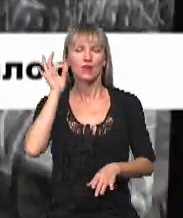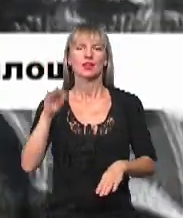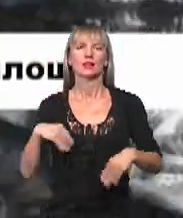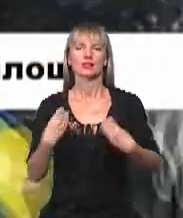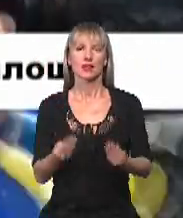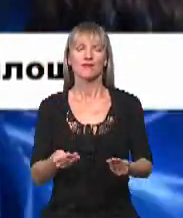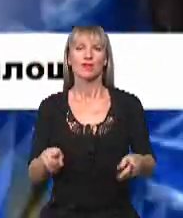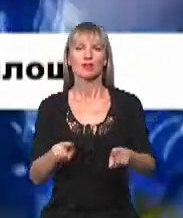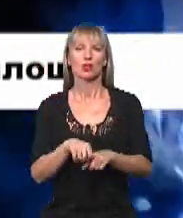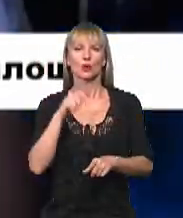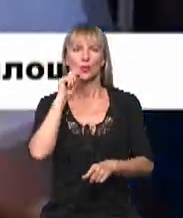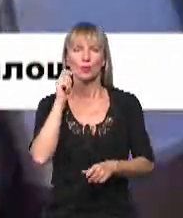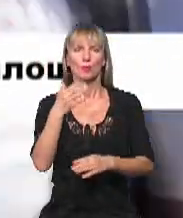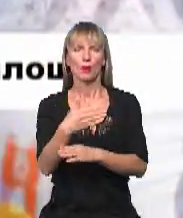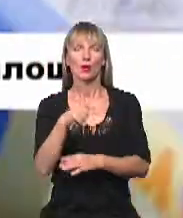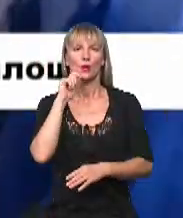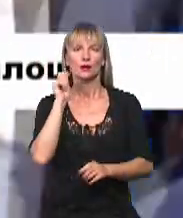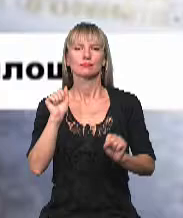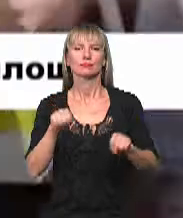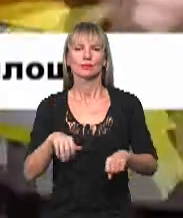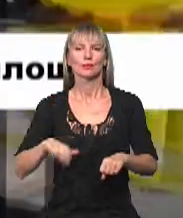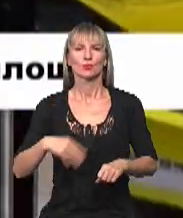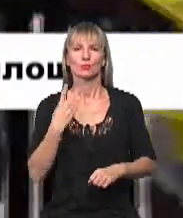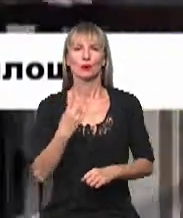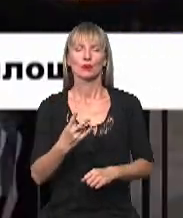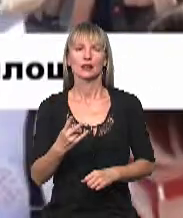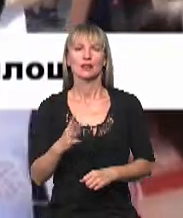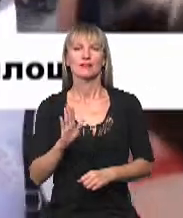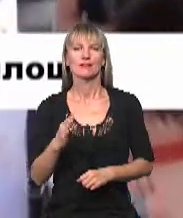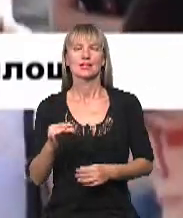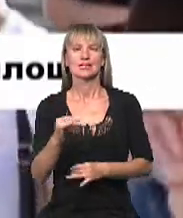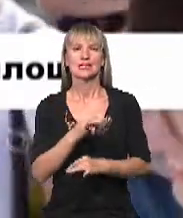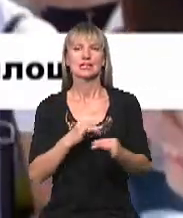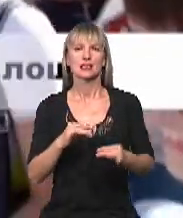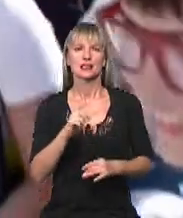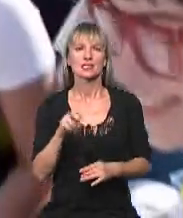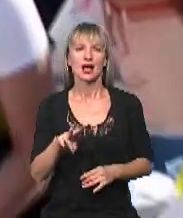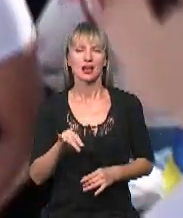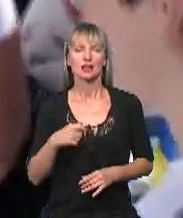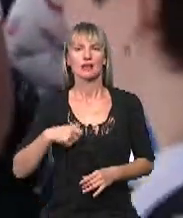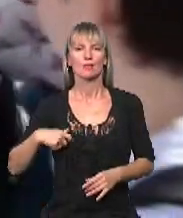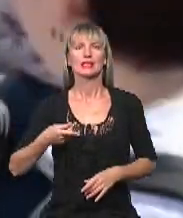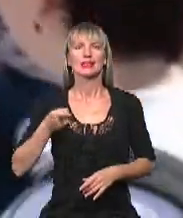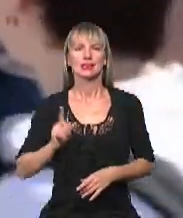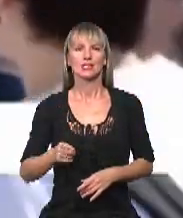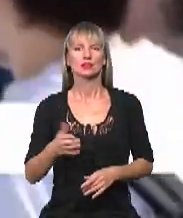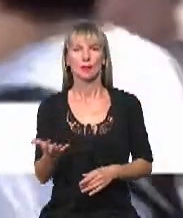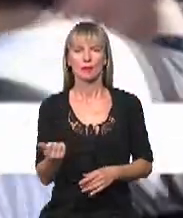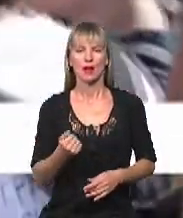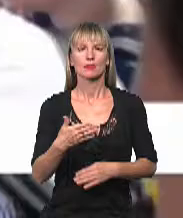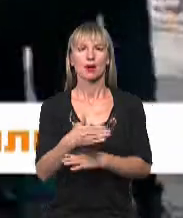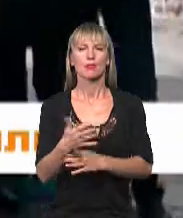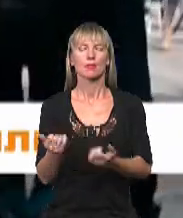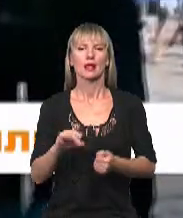також прапори України, які, до речі, можна було потім побачити в самій сесійній залі, адже депутати дійсно брали і прапори, брали